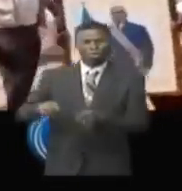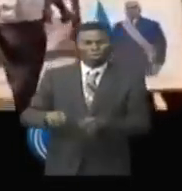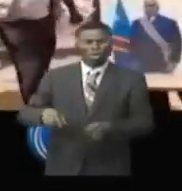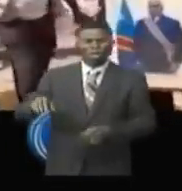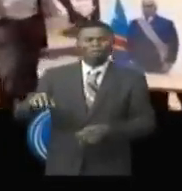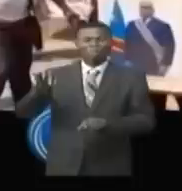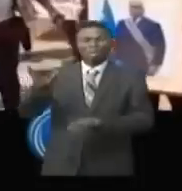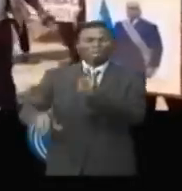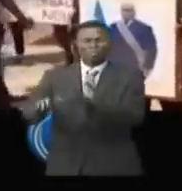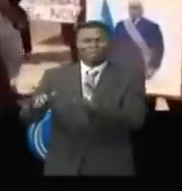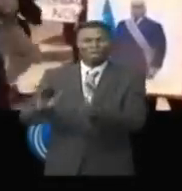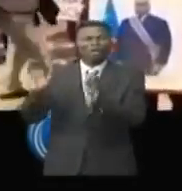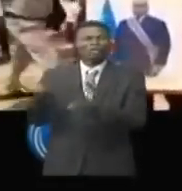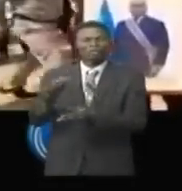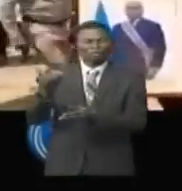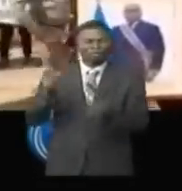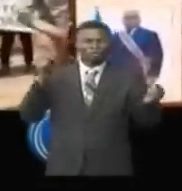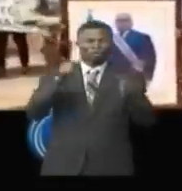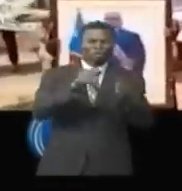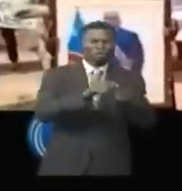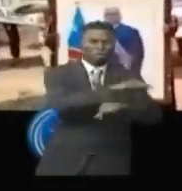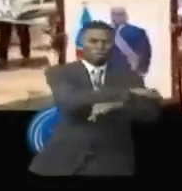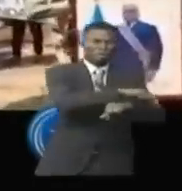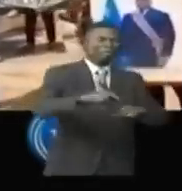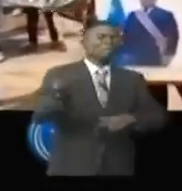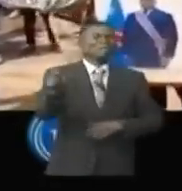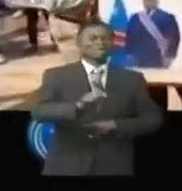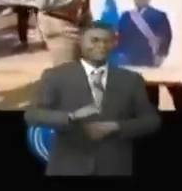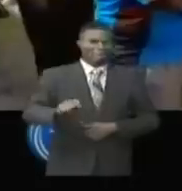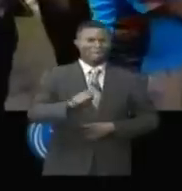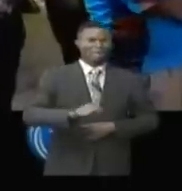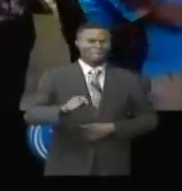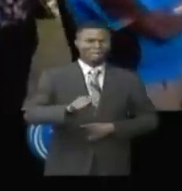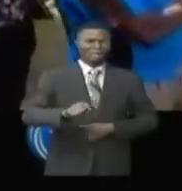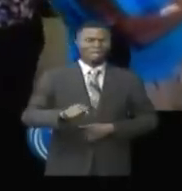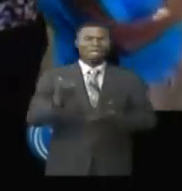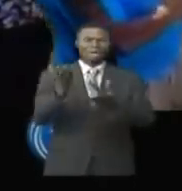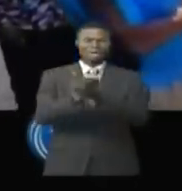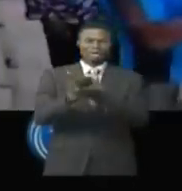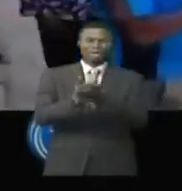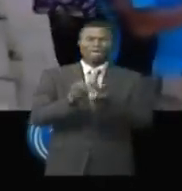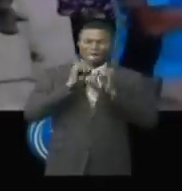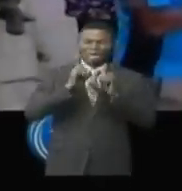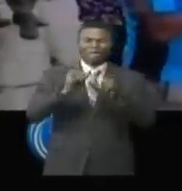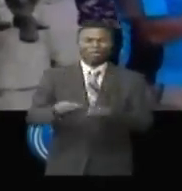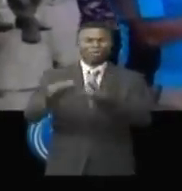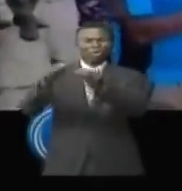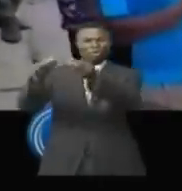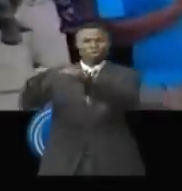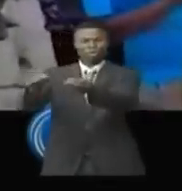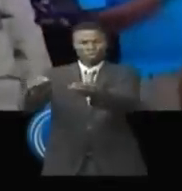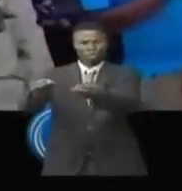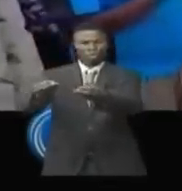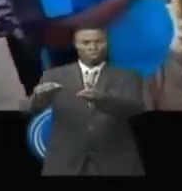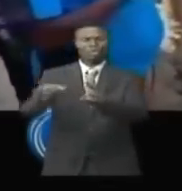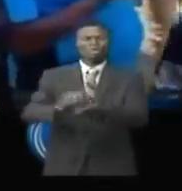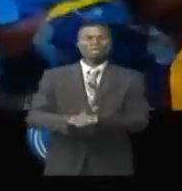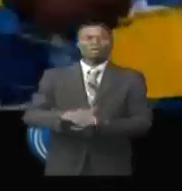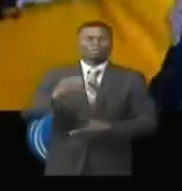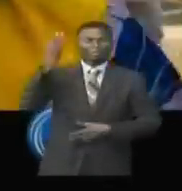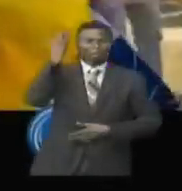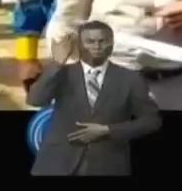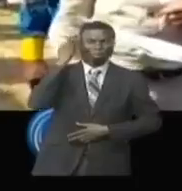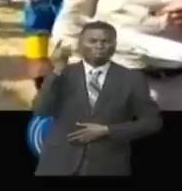pour chiter devant le bureau du territoire, un mémo a été lu et déposé par M. Mouyeke